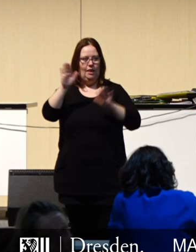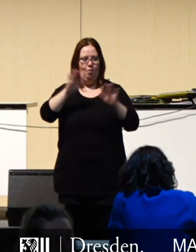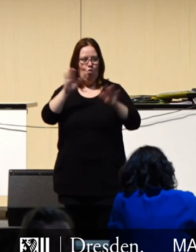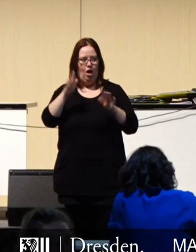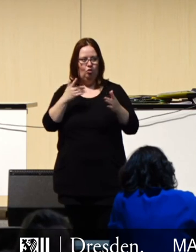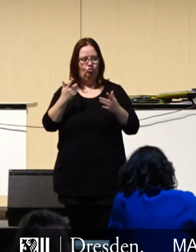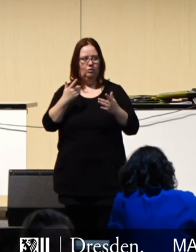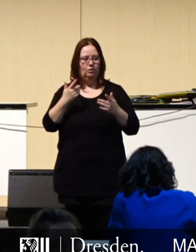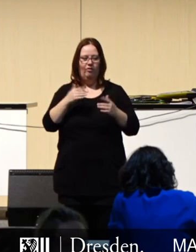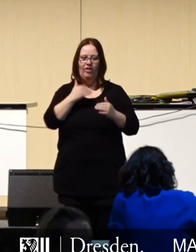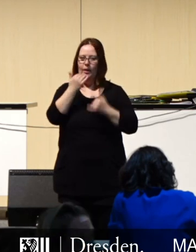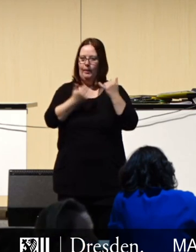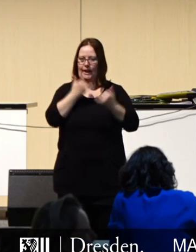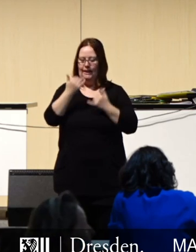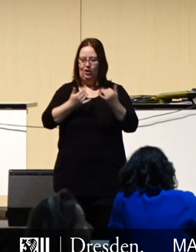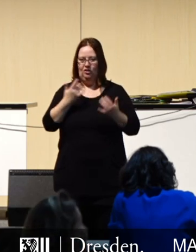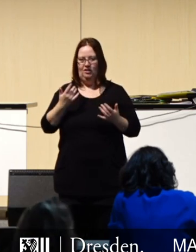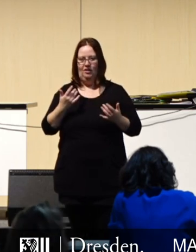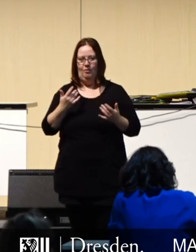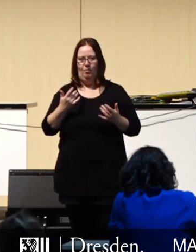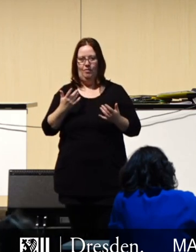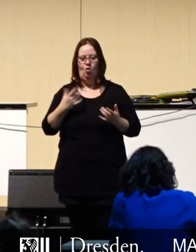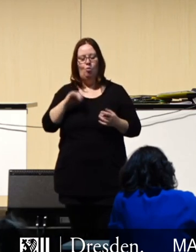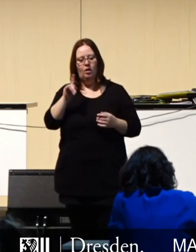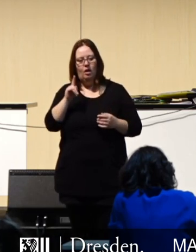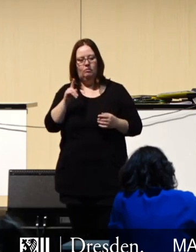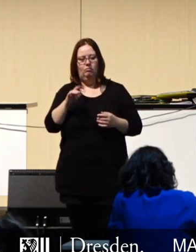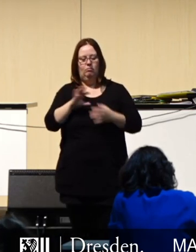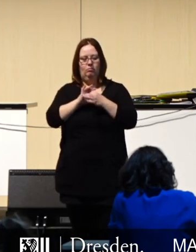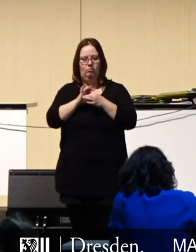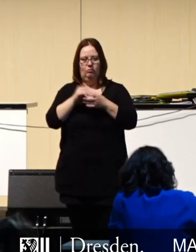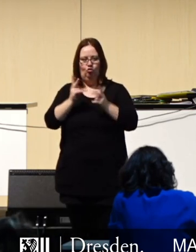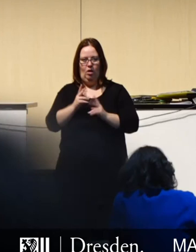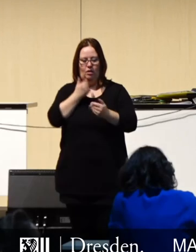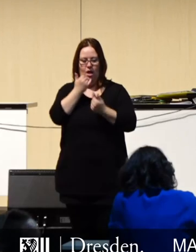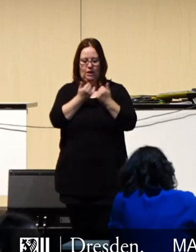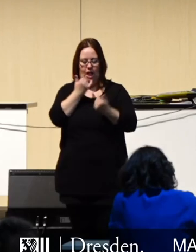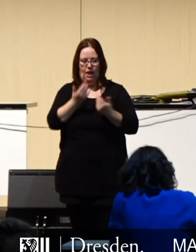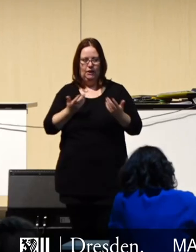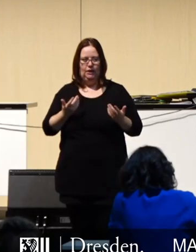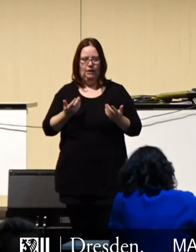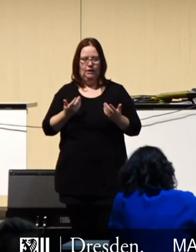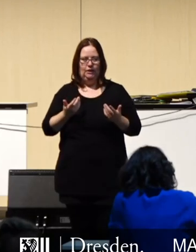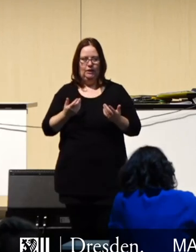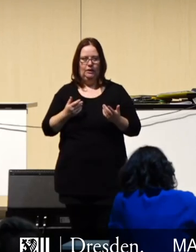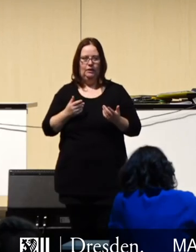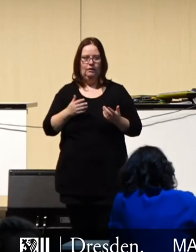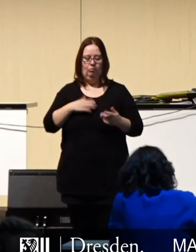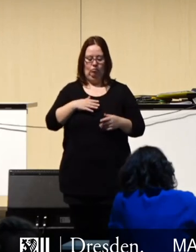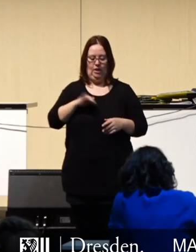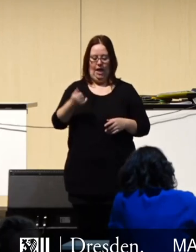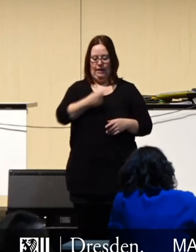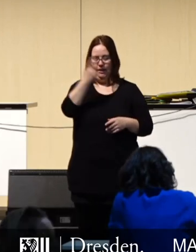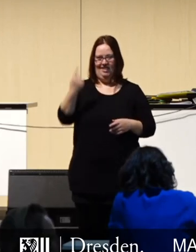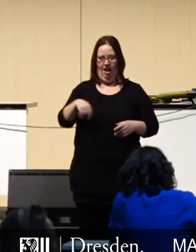äußerst sinnreichen Bericht des Oberbürgermeisters, um über die Angelegenheit der Stadt zu berichten. Im ersten Jahr meiner